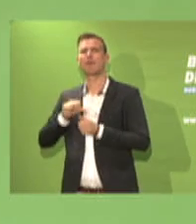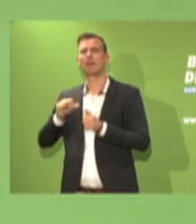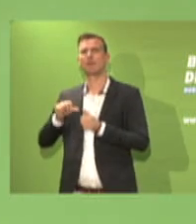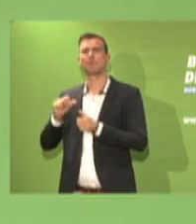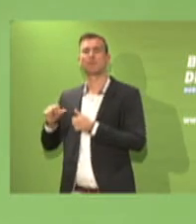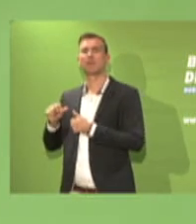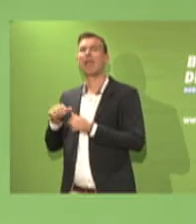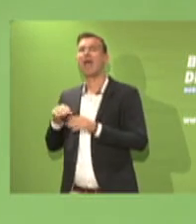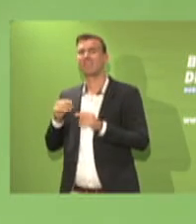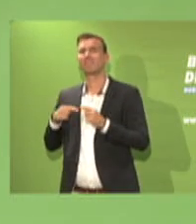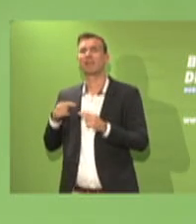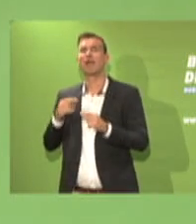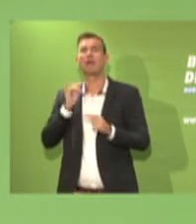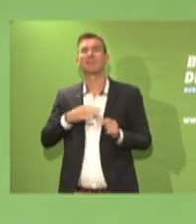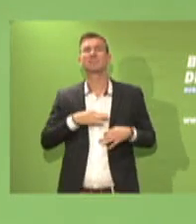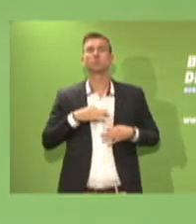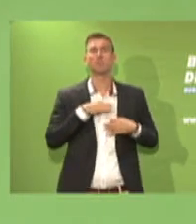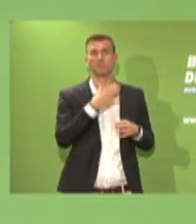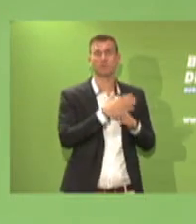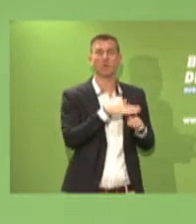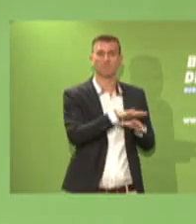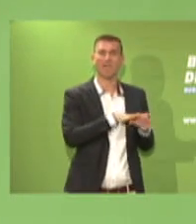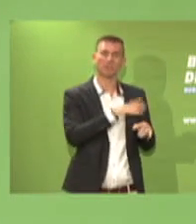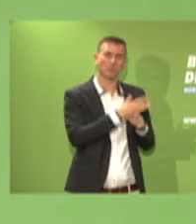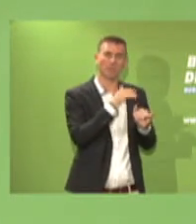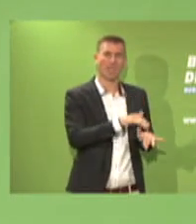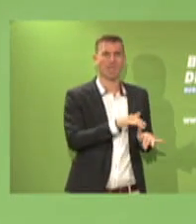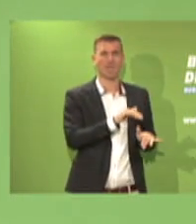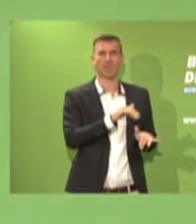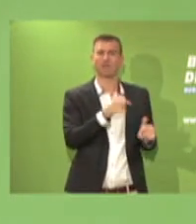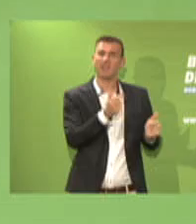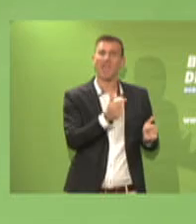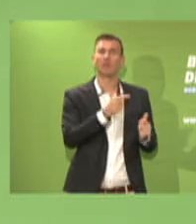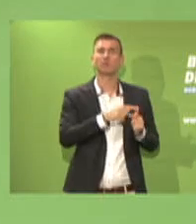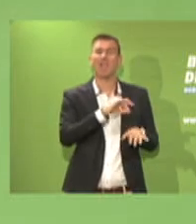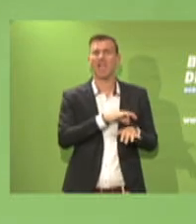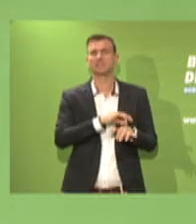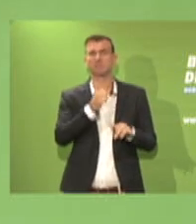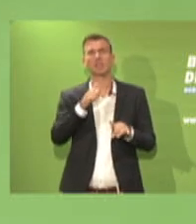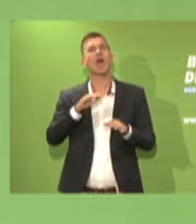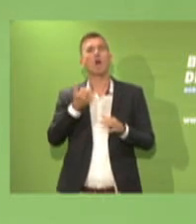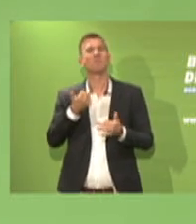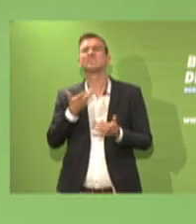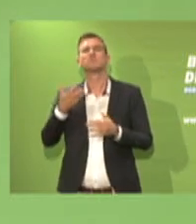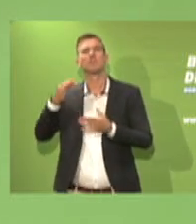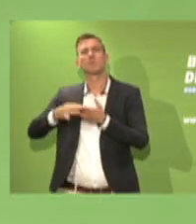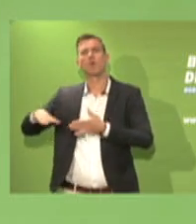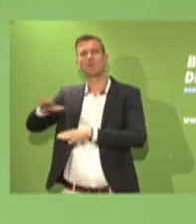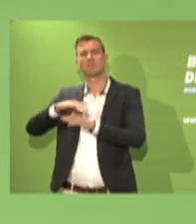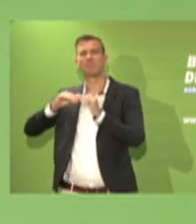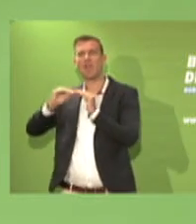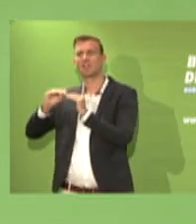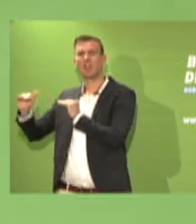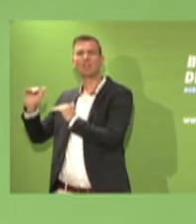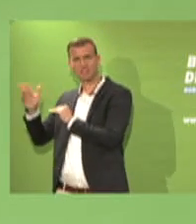er angekommen. Wir haben den Ärztemangel und das schlägt sich meistens dann zuerst im ländlichen Raum nieder, dass wir keine Ärzte finden, die die